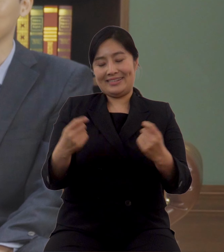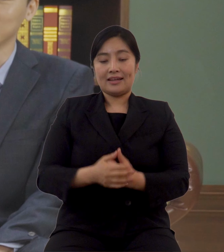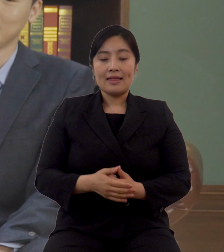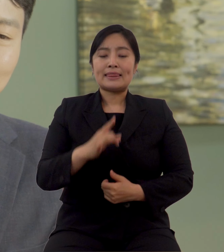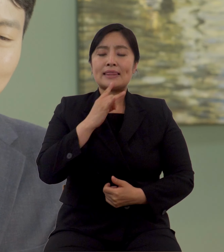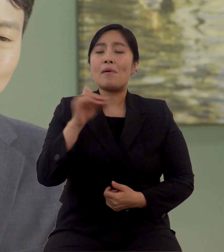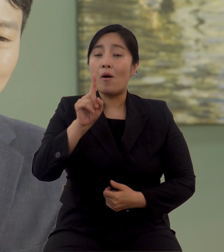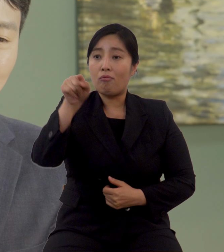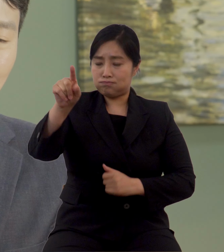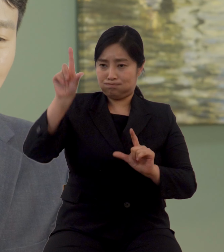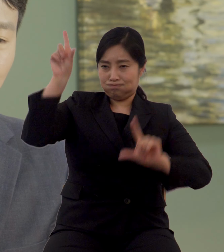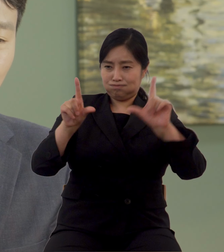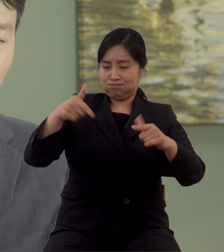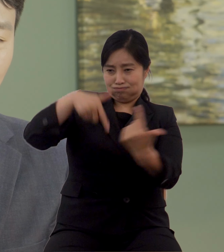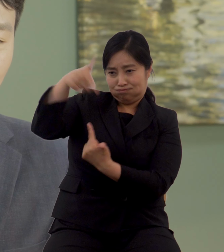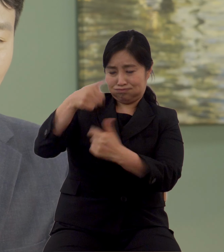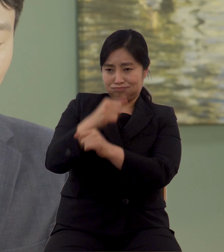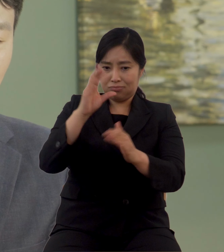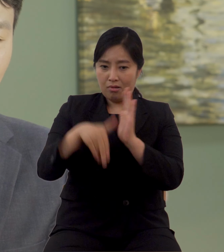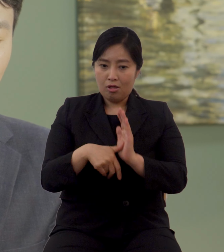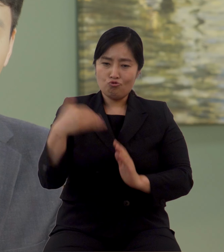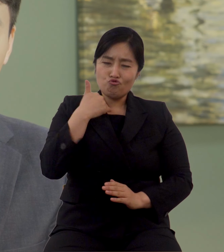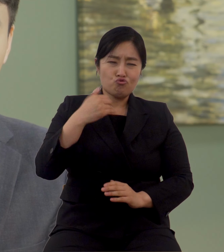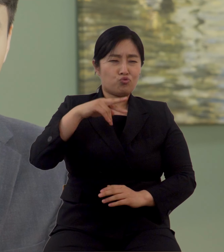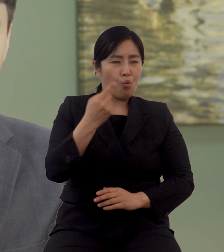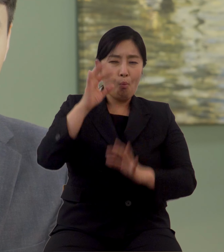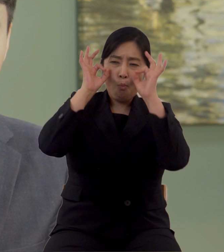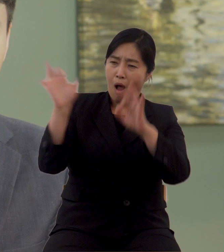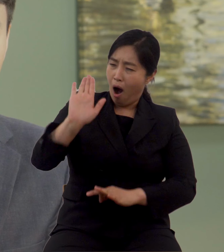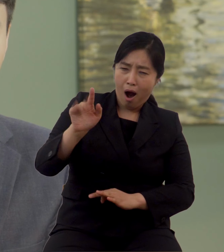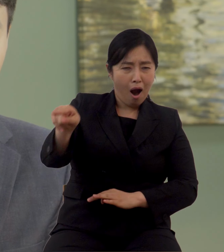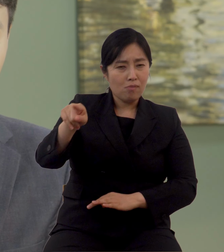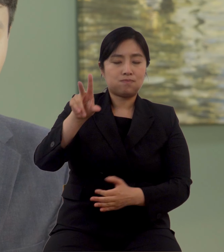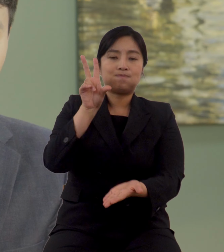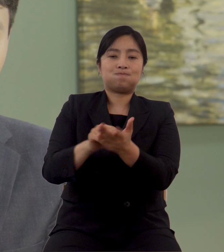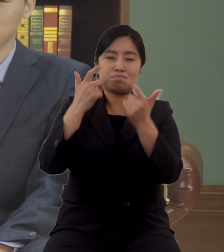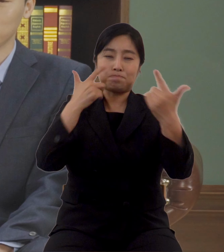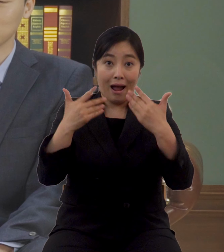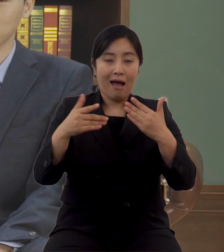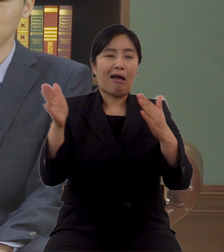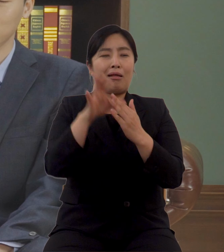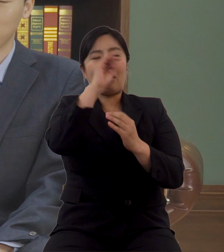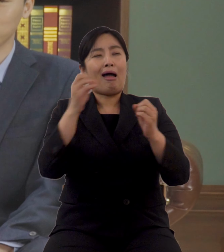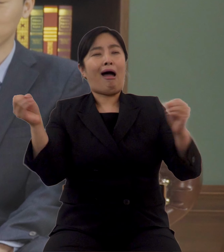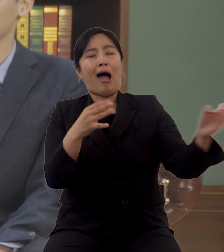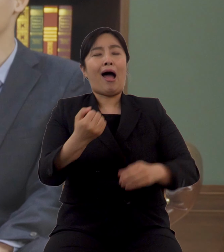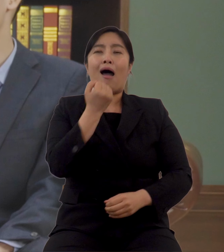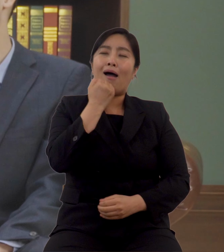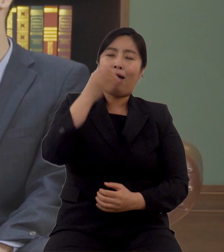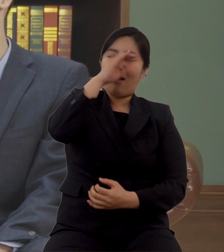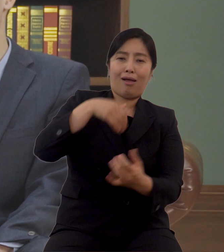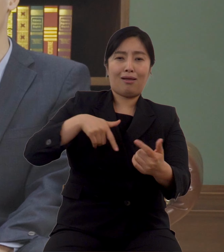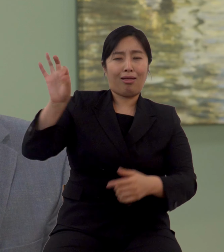생각을 합니다. 다만 장면을 보면서 이걸 아무도 안 보고 있구라는 확신이 전제되어 있고, 이런 확신이